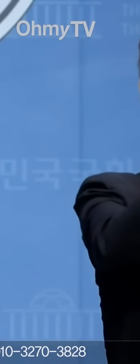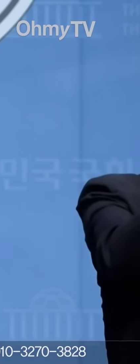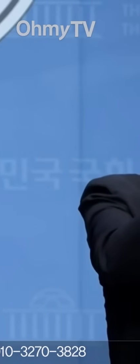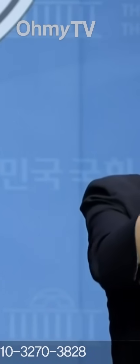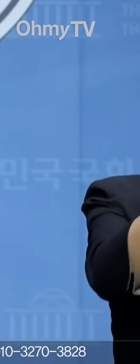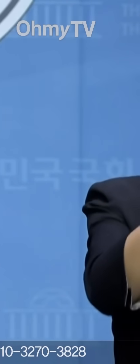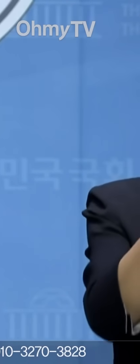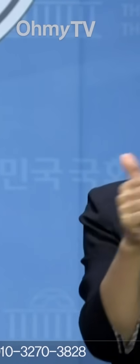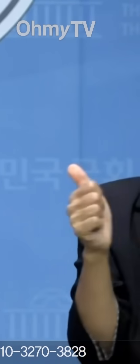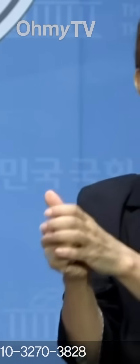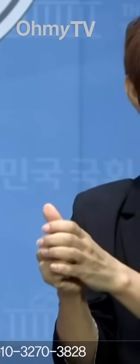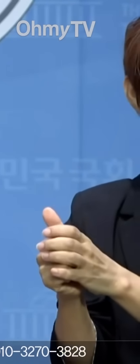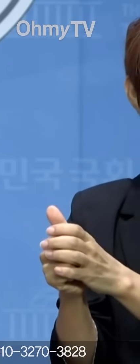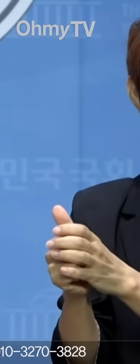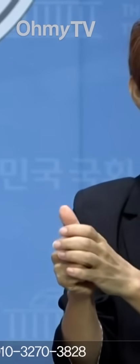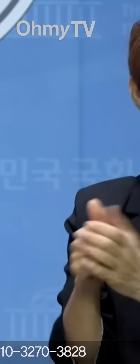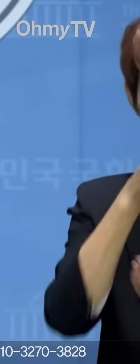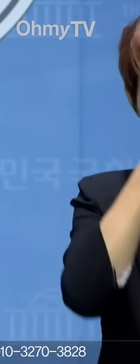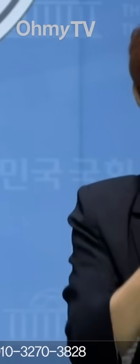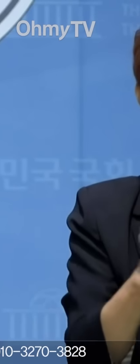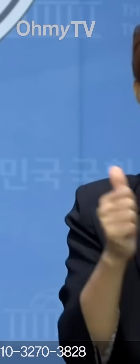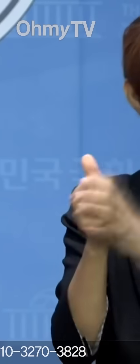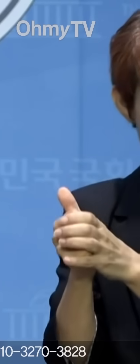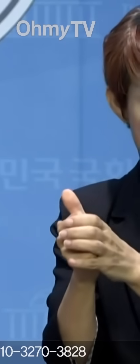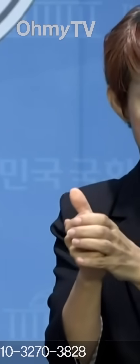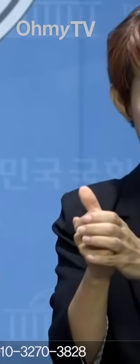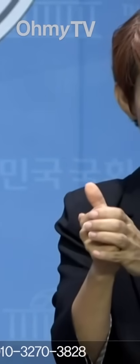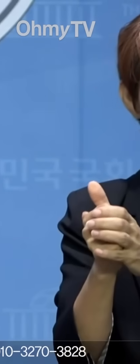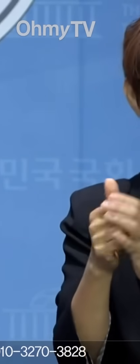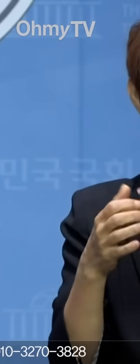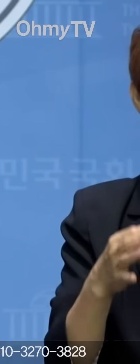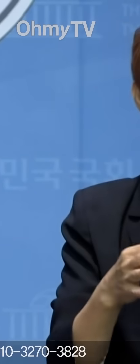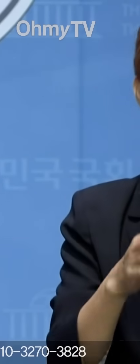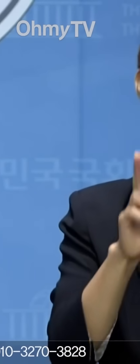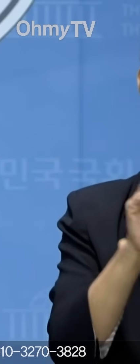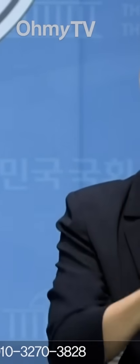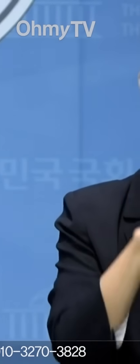덮어씌우기가 그야말로 막장을 향해 달려가고 있습니다.